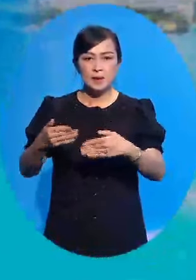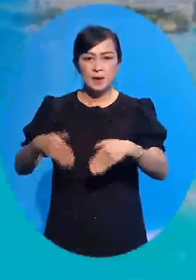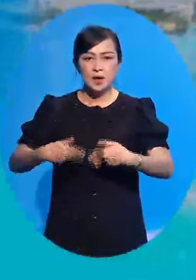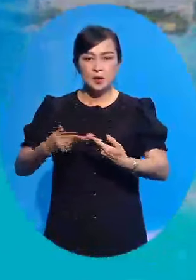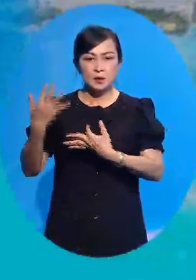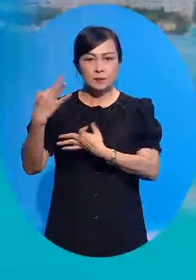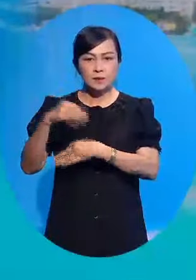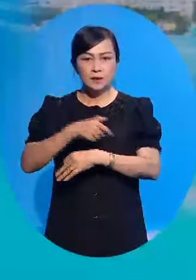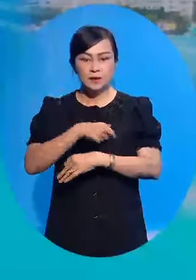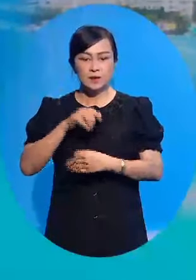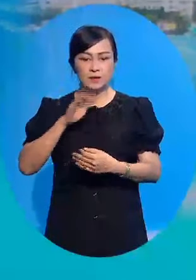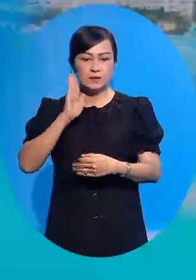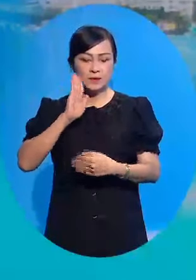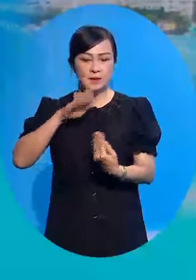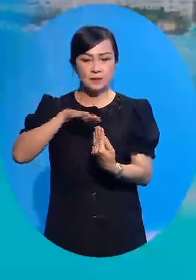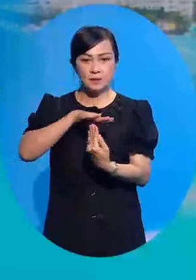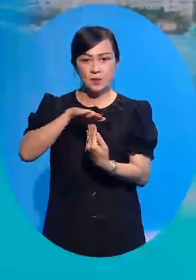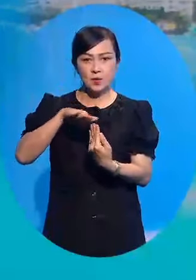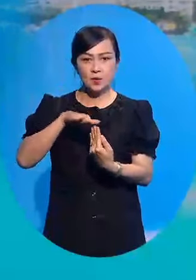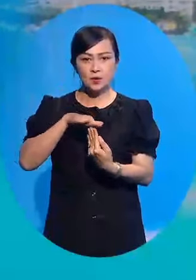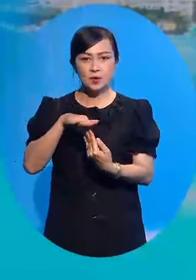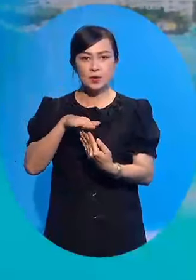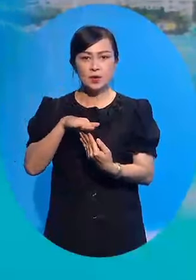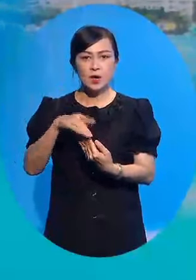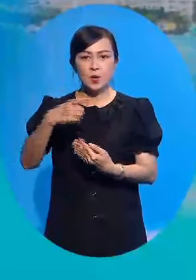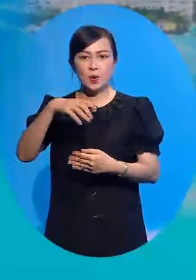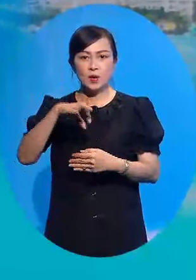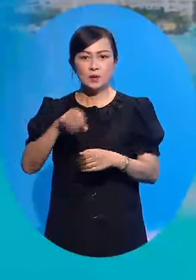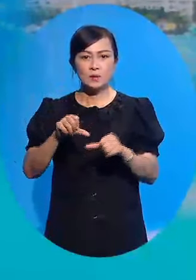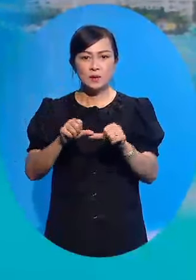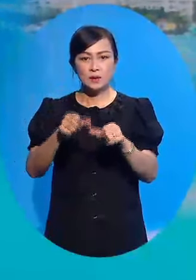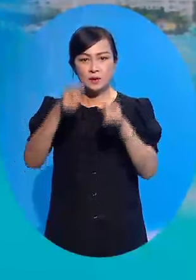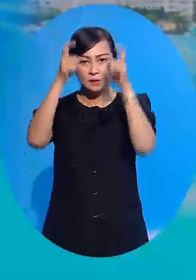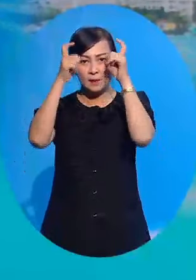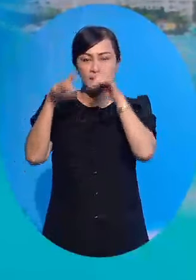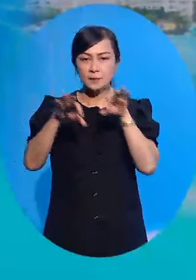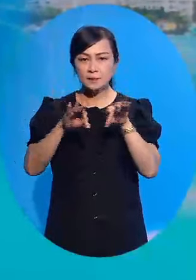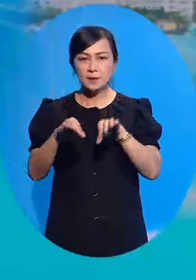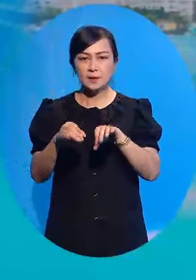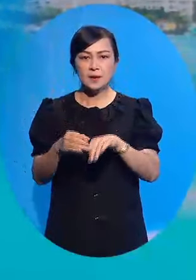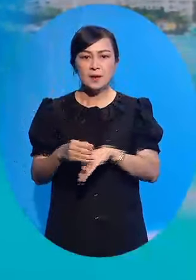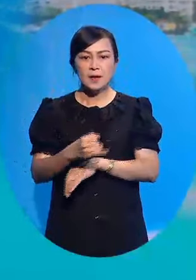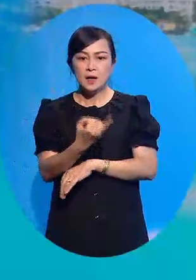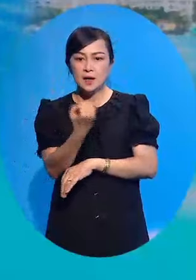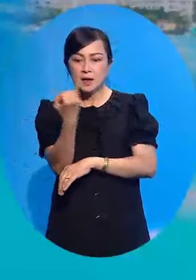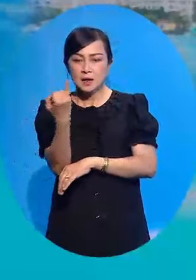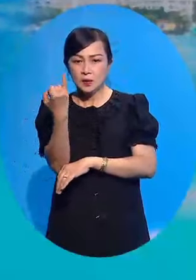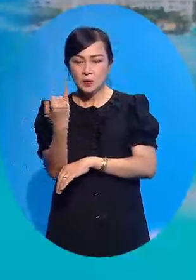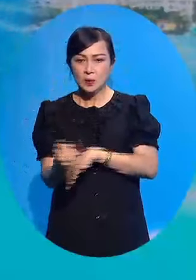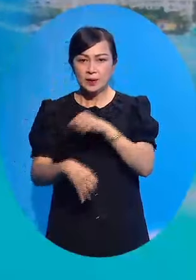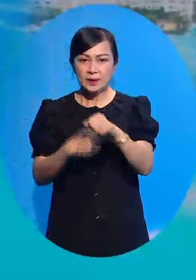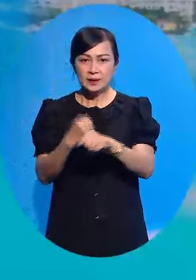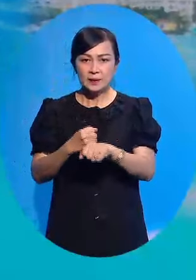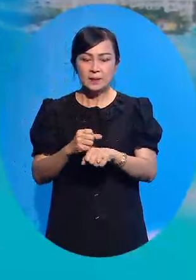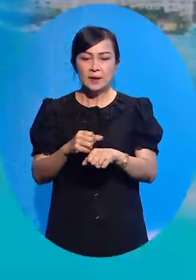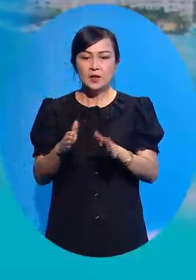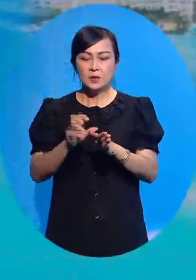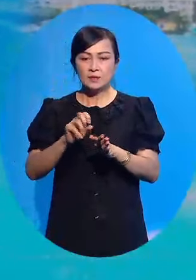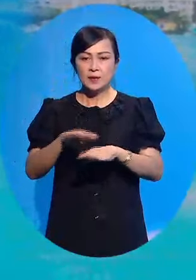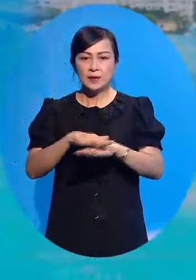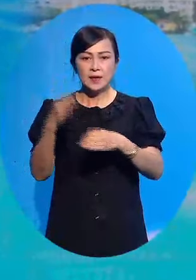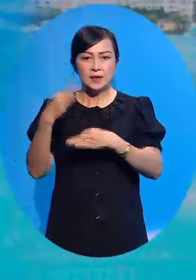thăm chúc Tết công nhân vệ sinh môi trường trạm trung chuyển Quang Trung trên địa bàn quận Gò Vấp, Thành phố Hồ Chí Minh. Ngày cuối năm, dù nhiều đơn vị đã nghỉ Tết,